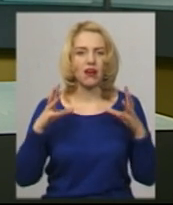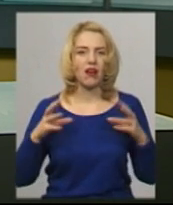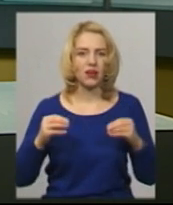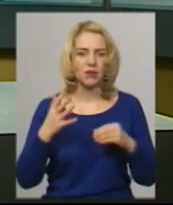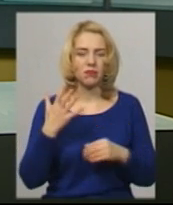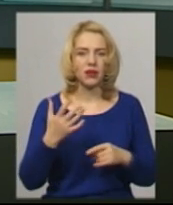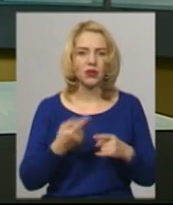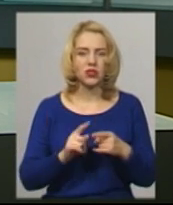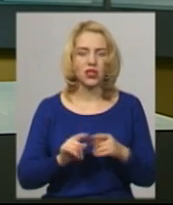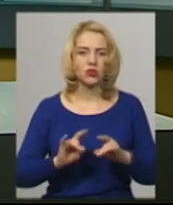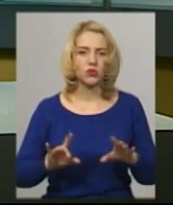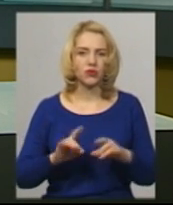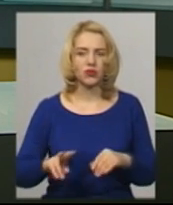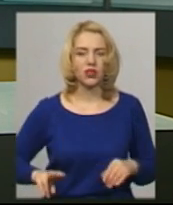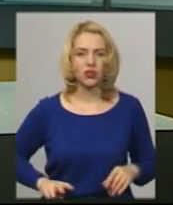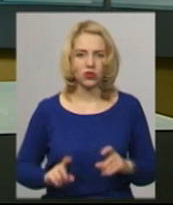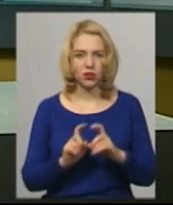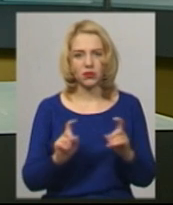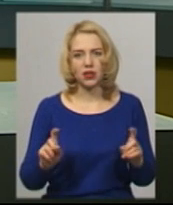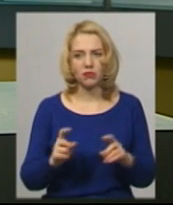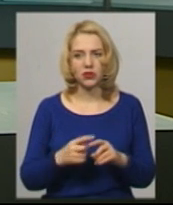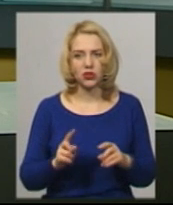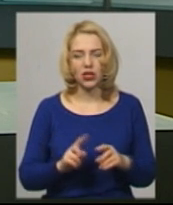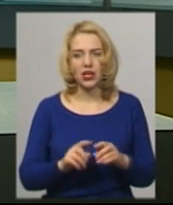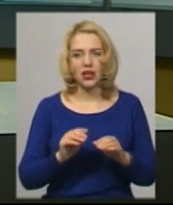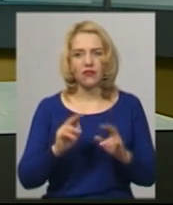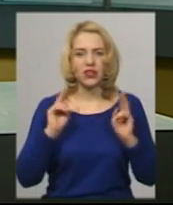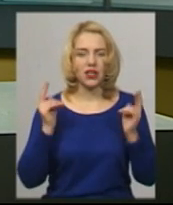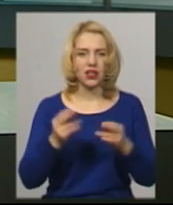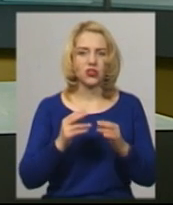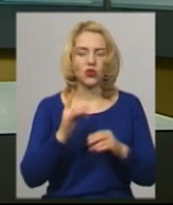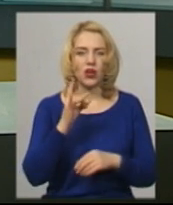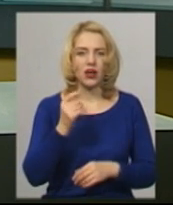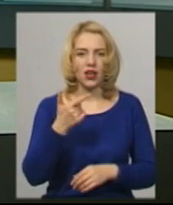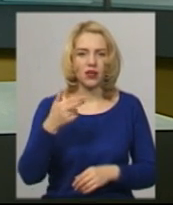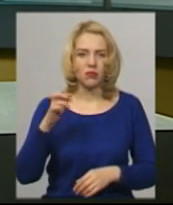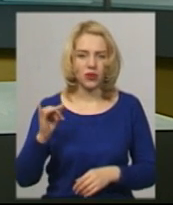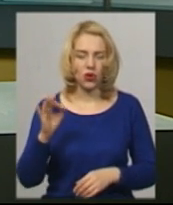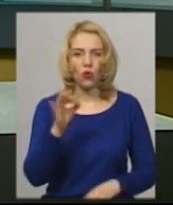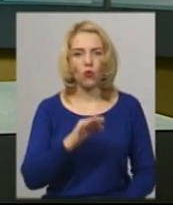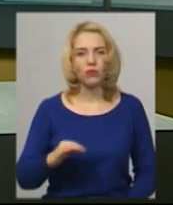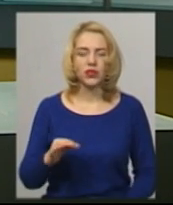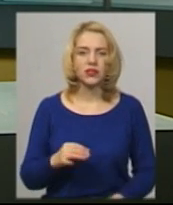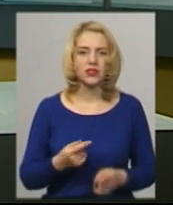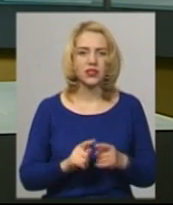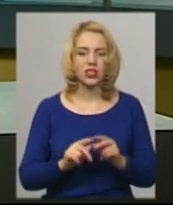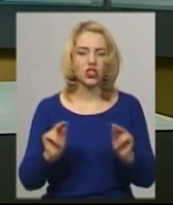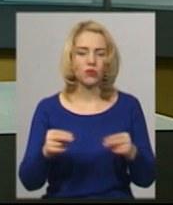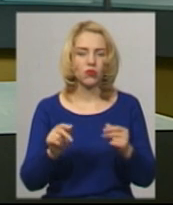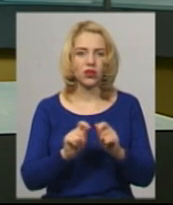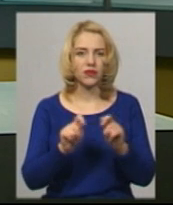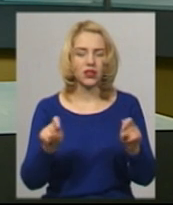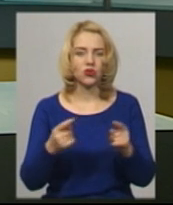це розповів директор департаменту дитячого регбі Федерації регбі області Сергій Щербанюк. Додає, чемпіонат відкритий. До